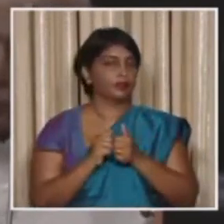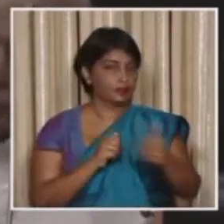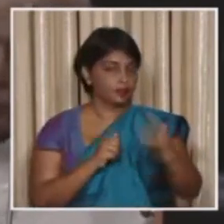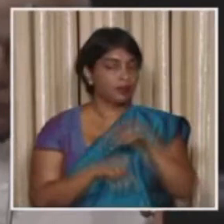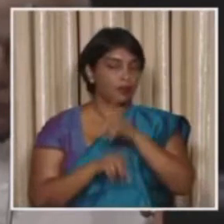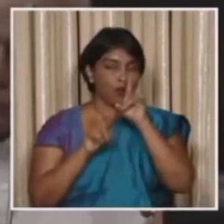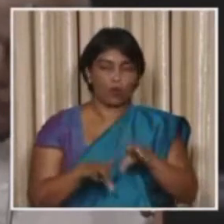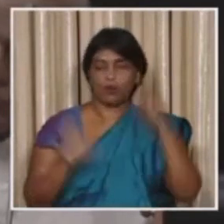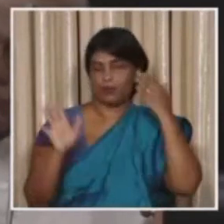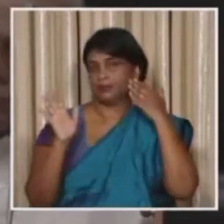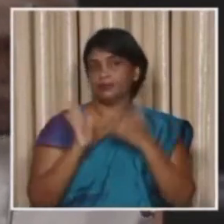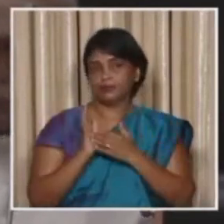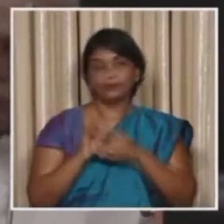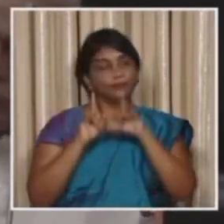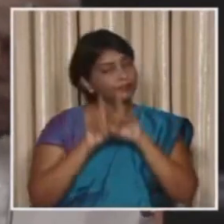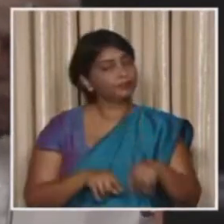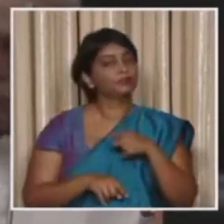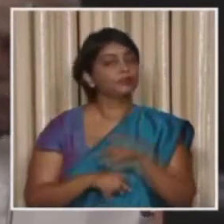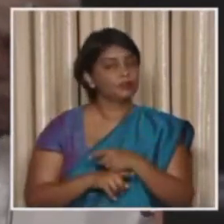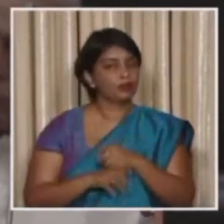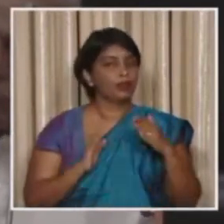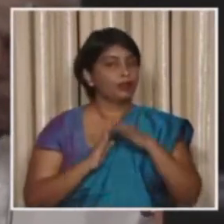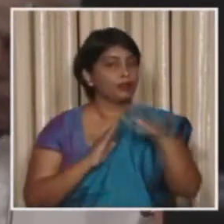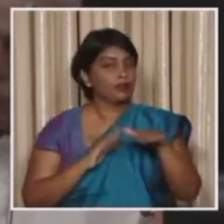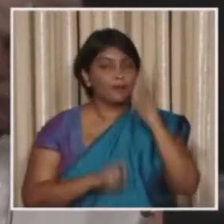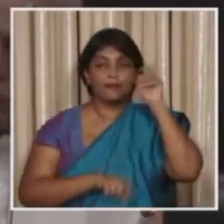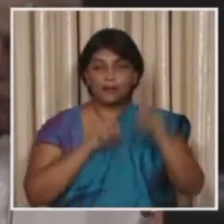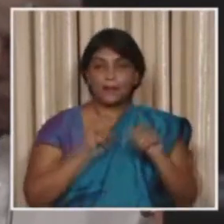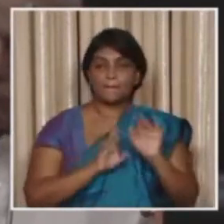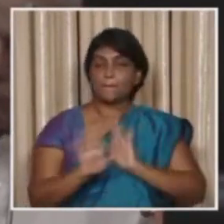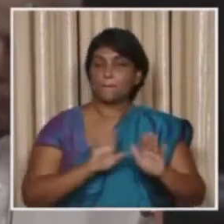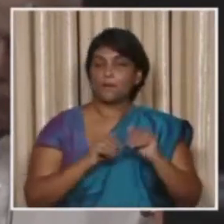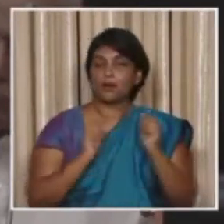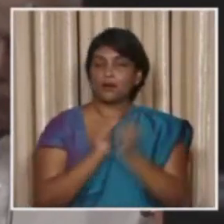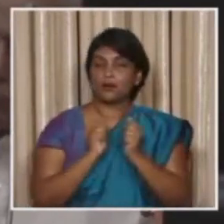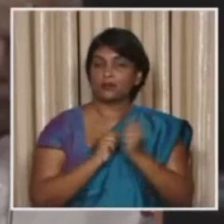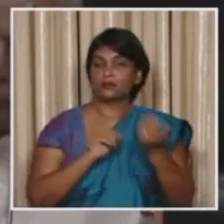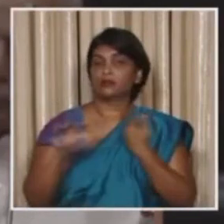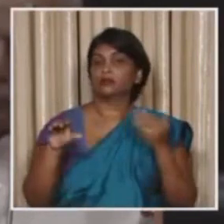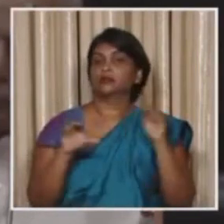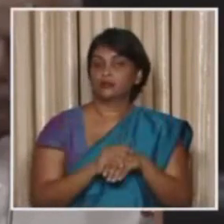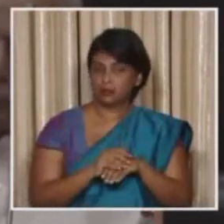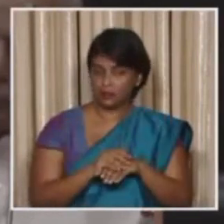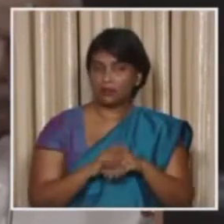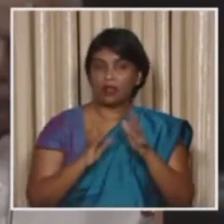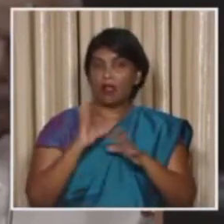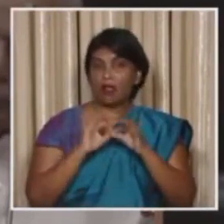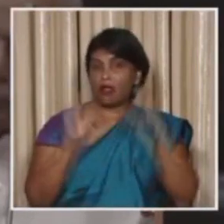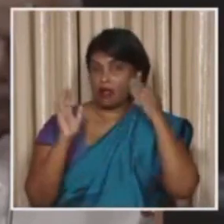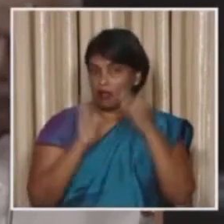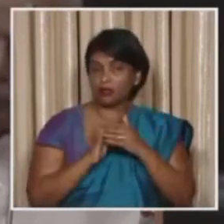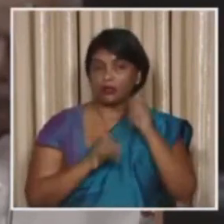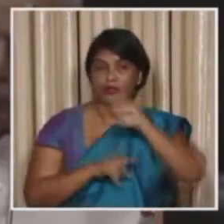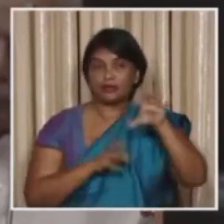ඒ අරමුණ අනුවයි. ඒ වගේම බිම් මට්ටමේ ජනතාව පාලන කටයුතු සහභාගී කරවා ගැනීම අරමුණු කරගෙන